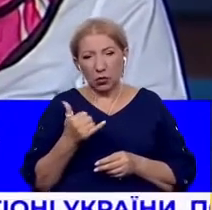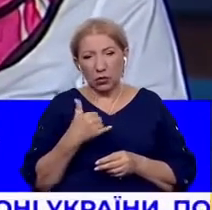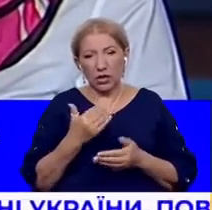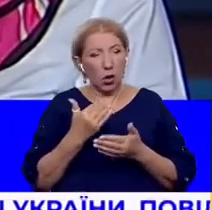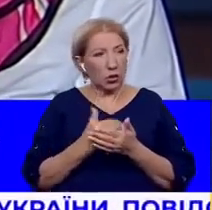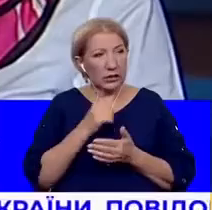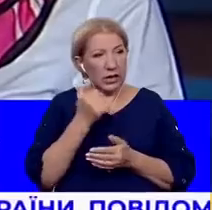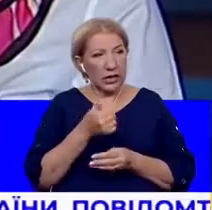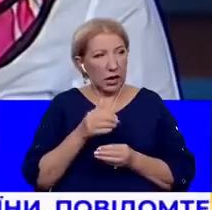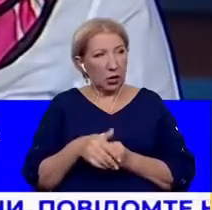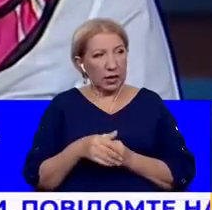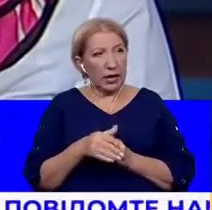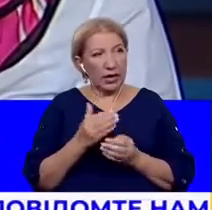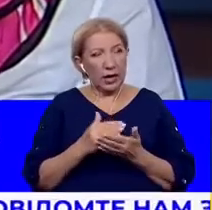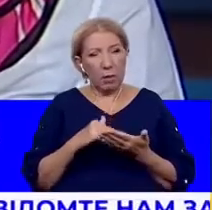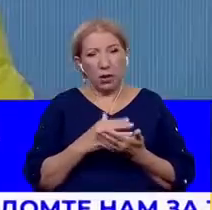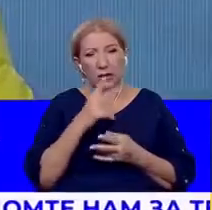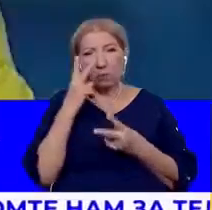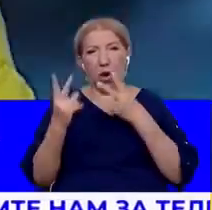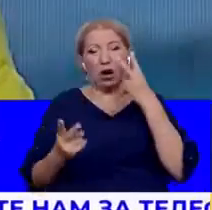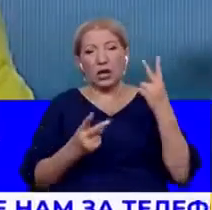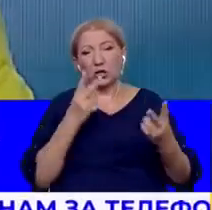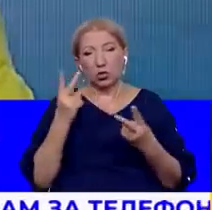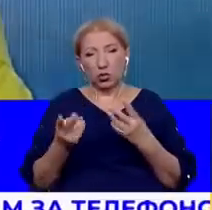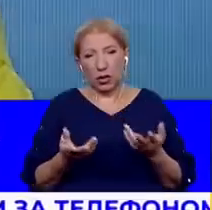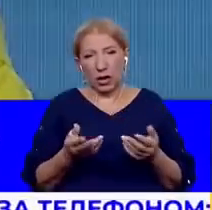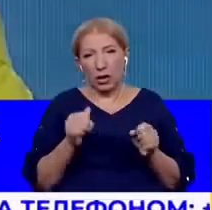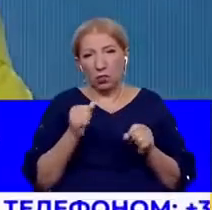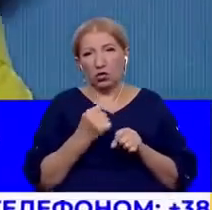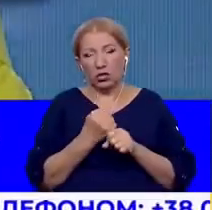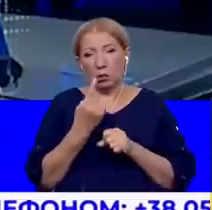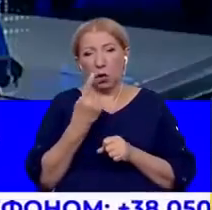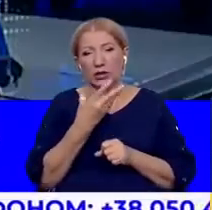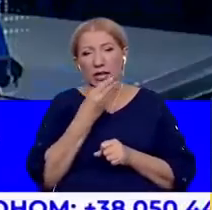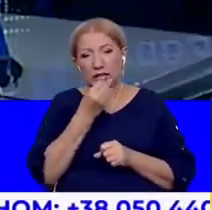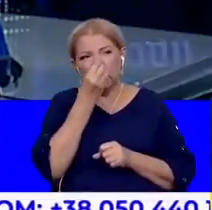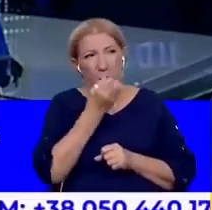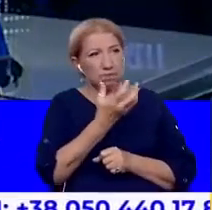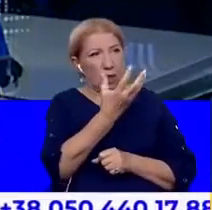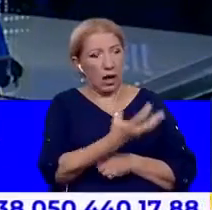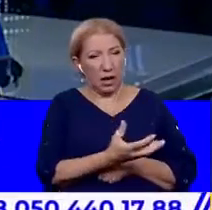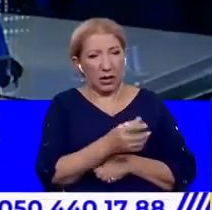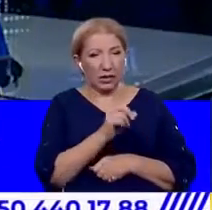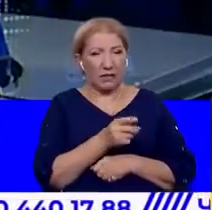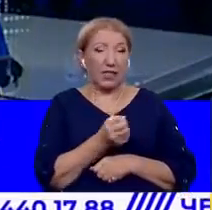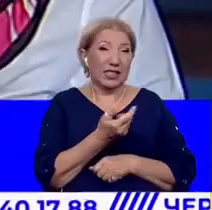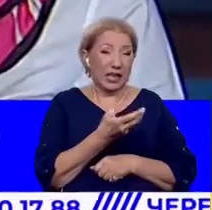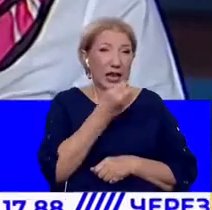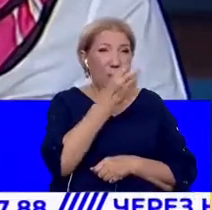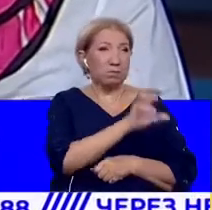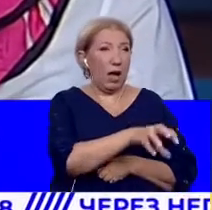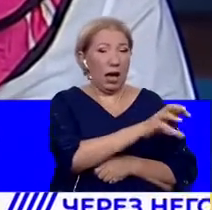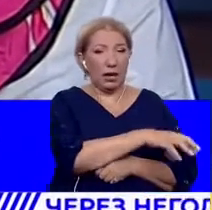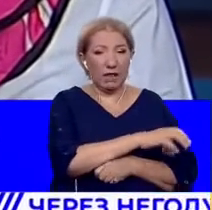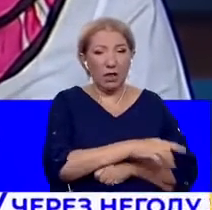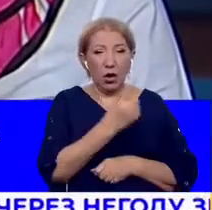останні роки є така політика показухи. Тобто можна зробити один красивий парк, навіть декілька красивих парків,